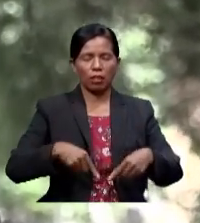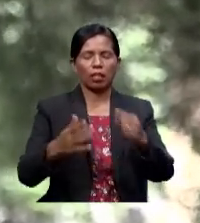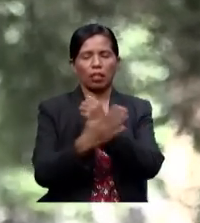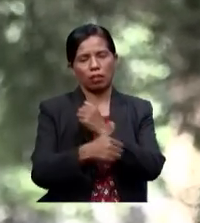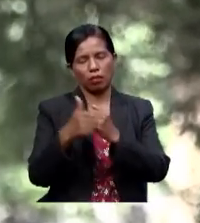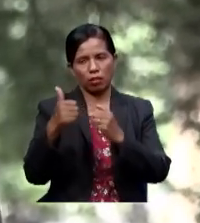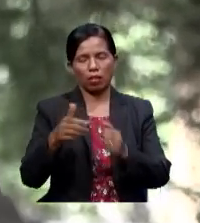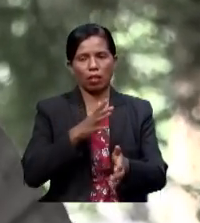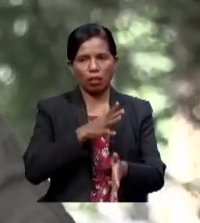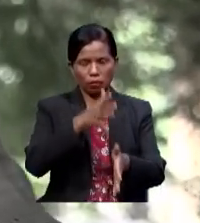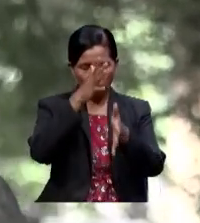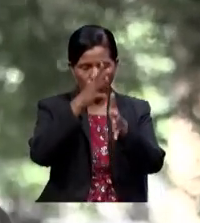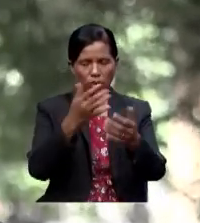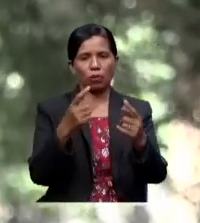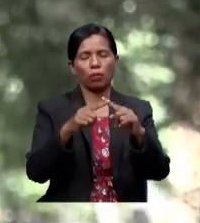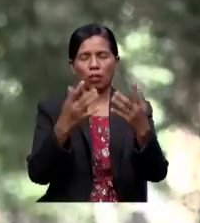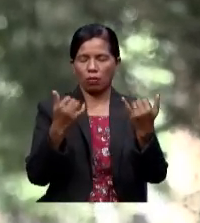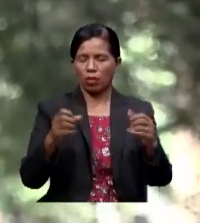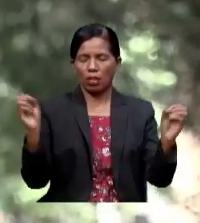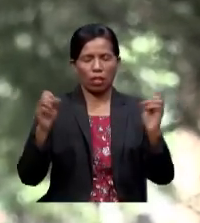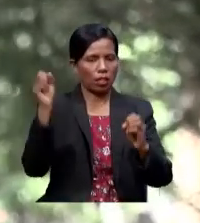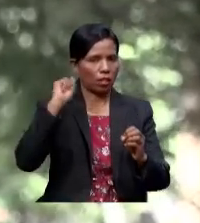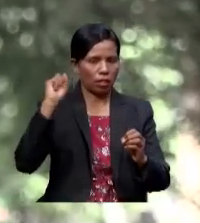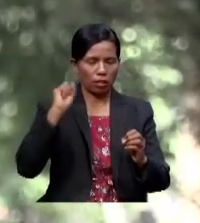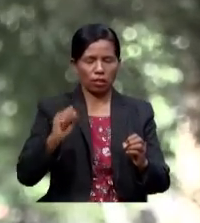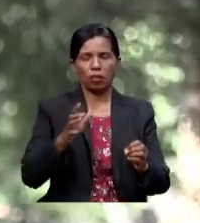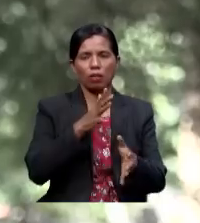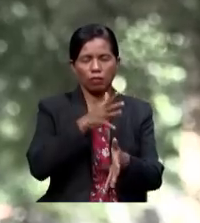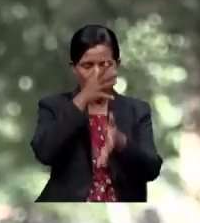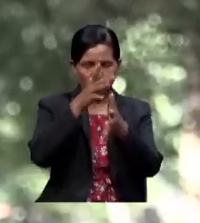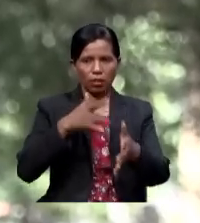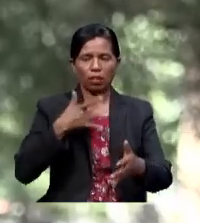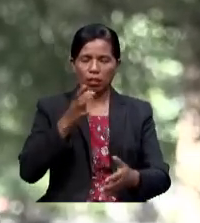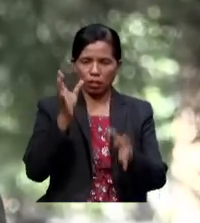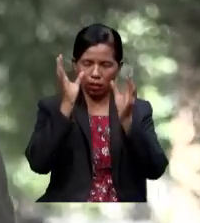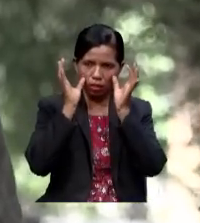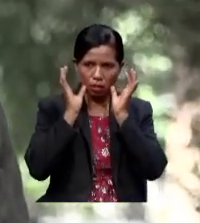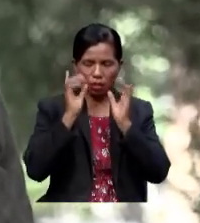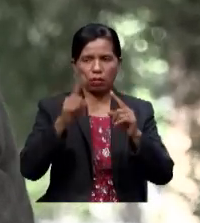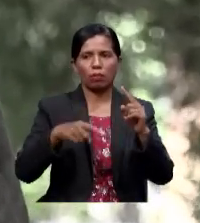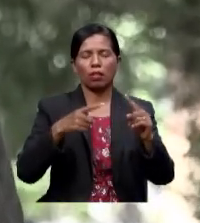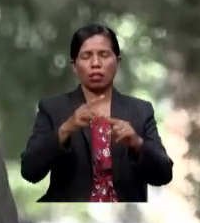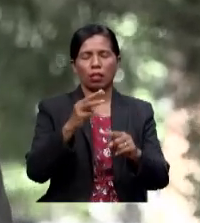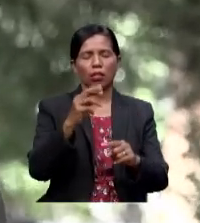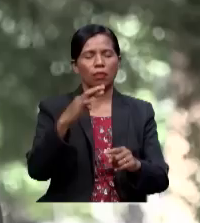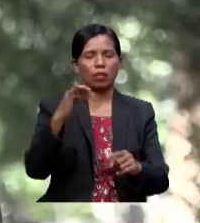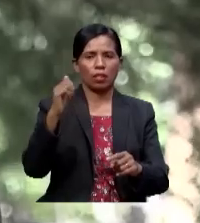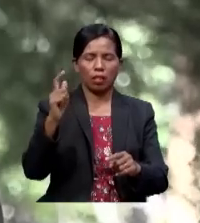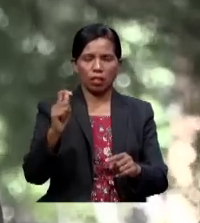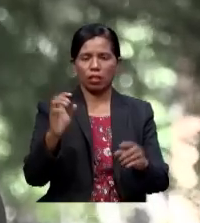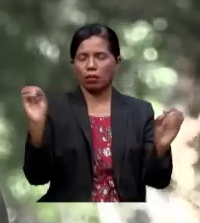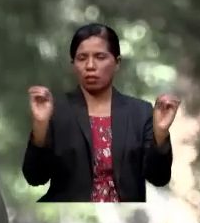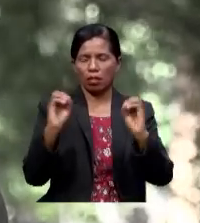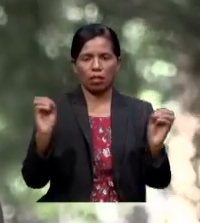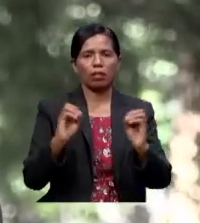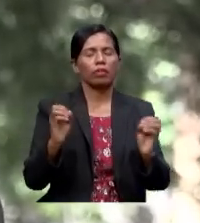avo Simeão la risto agora. Avo Maria no avo Simeão senti triste, banhira maritu laba visita ona